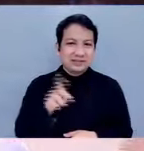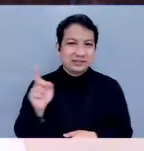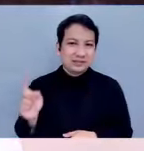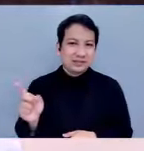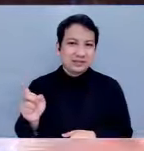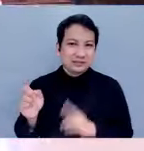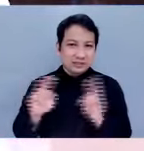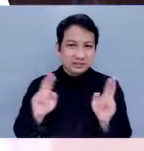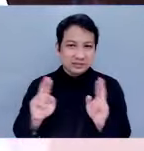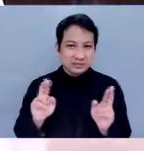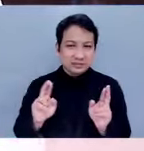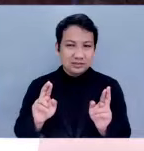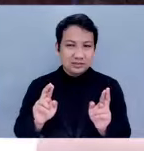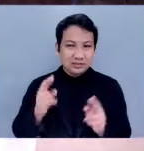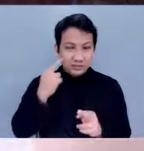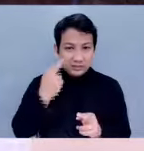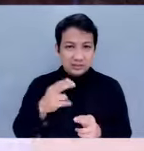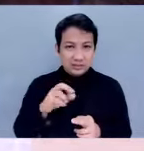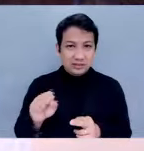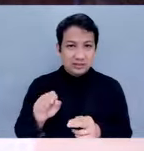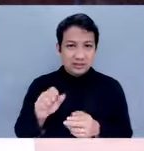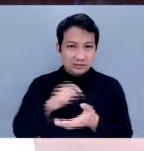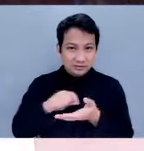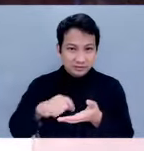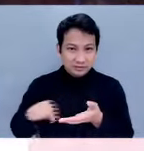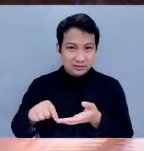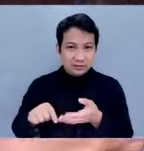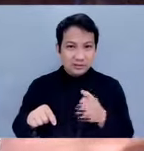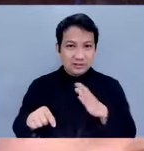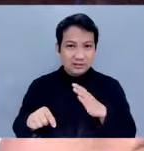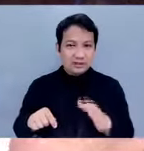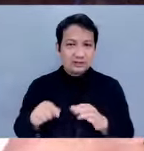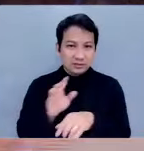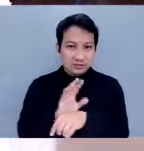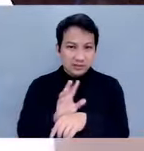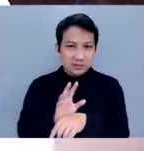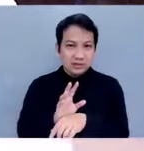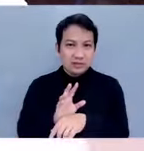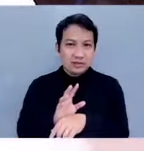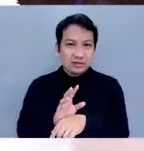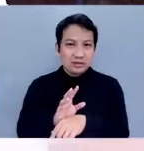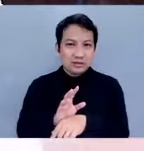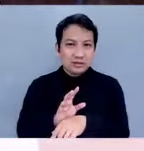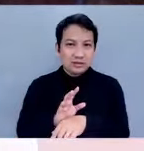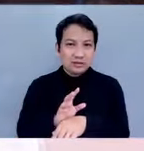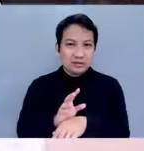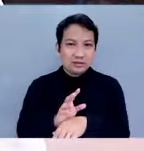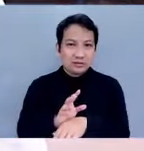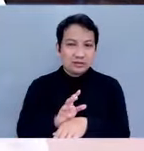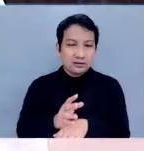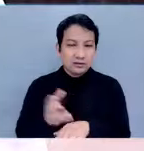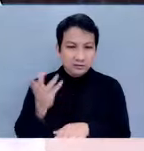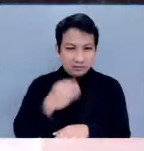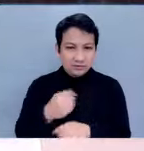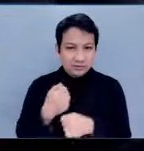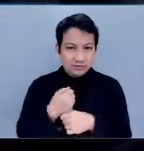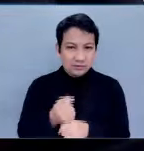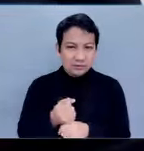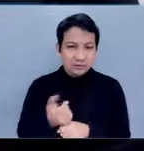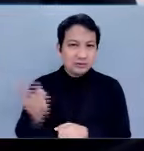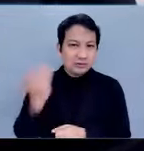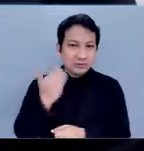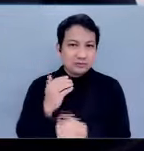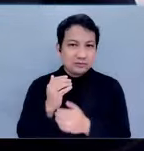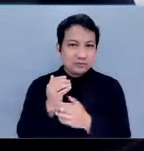sila ni Hannah, who is the co-writer also of the movie, ng mga gagawin namin ng shooting for the day.